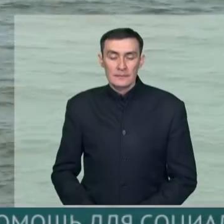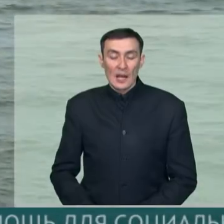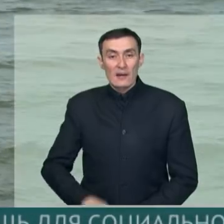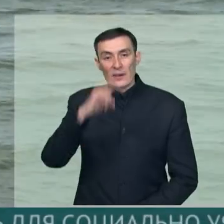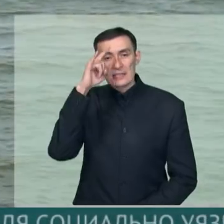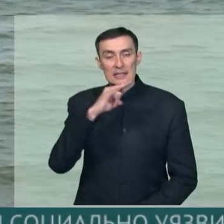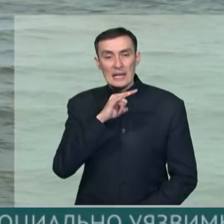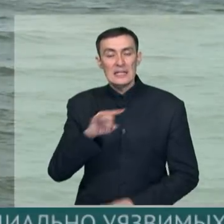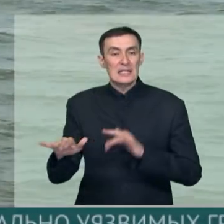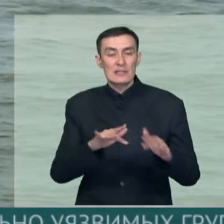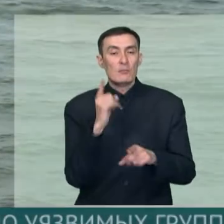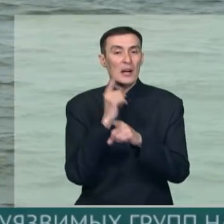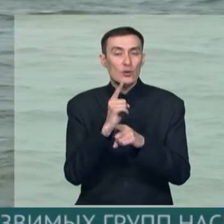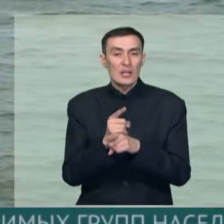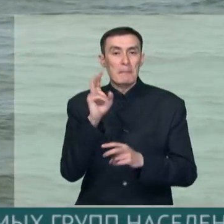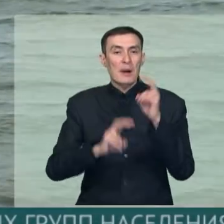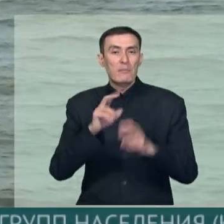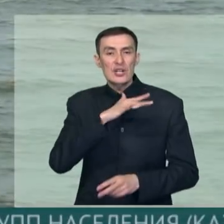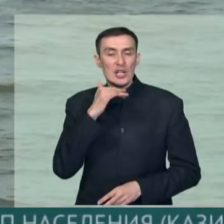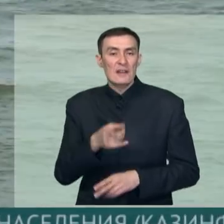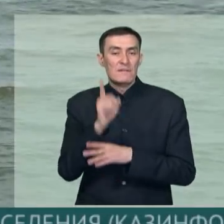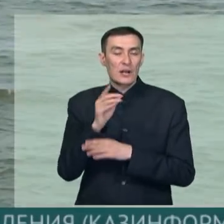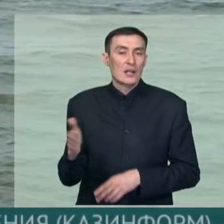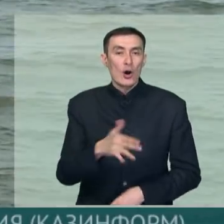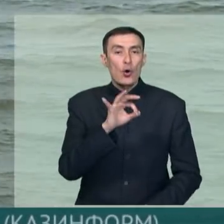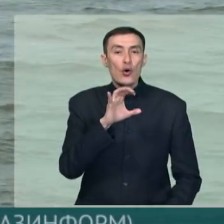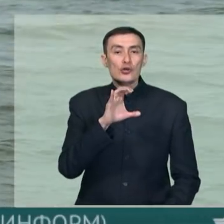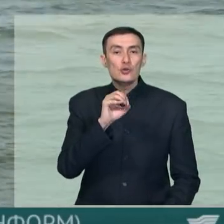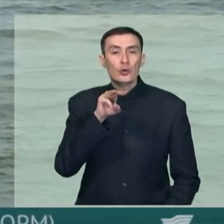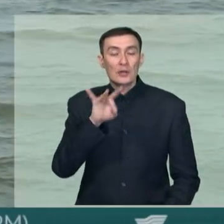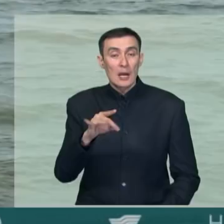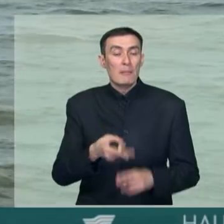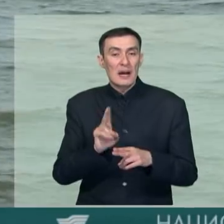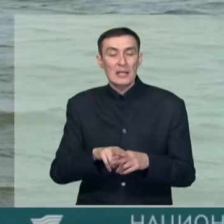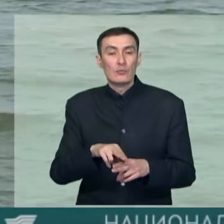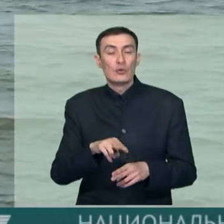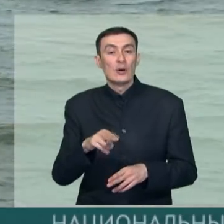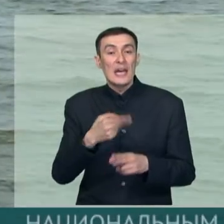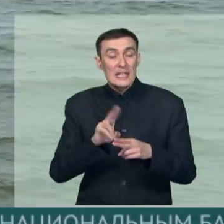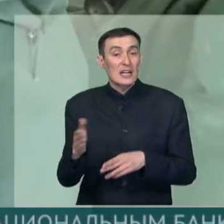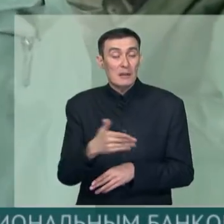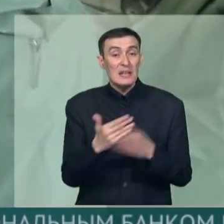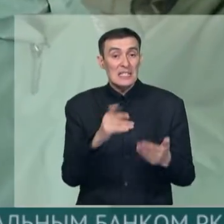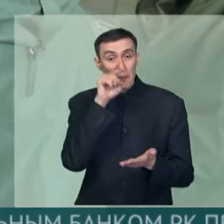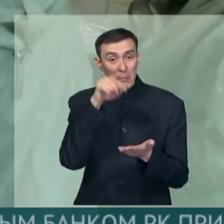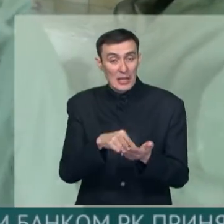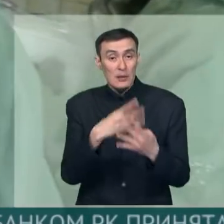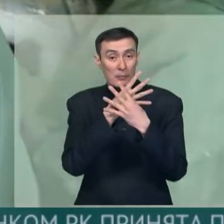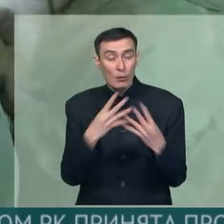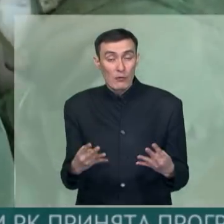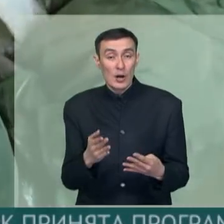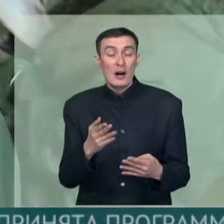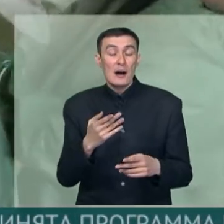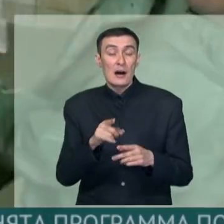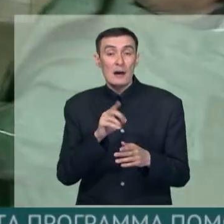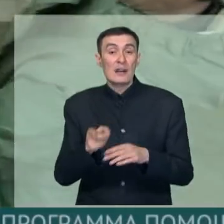В Казахстане действует мораторий на промышленный вылов рыбо-осетровых пород. Поэтому все севрюги, осетры и белуги, если они в качестве прилова